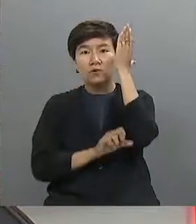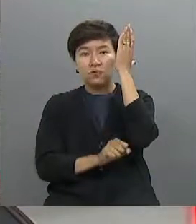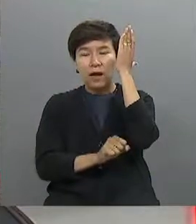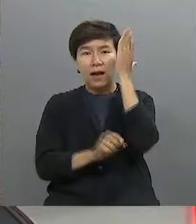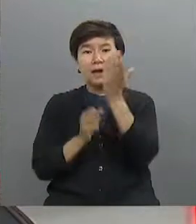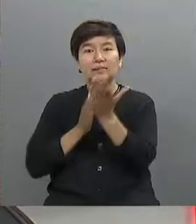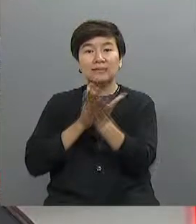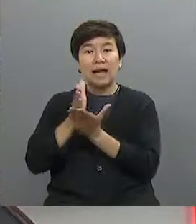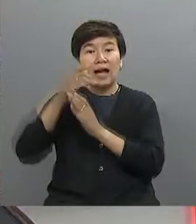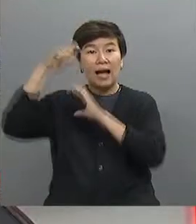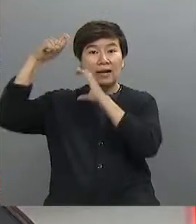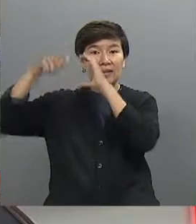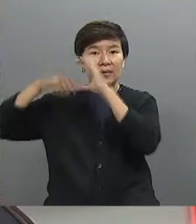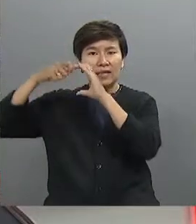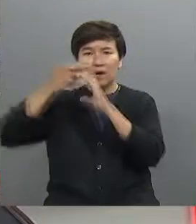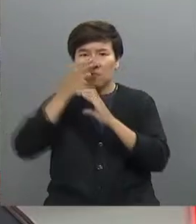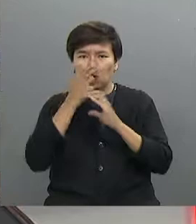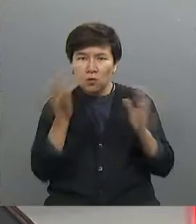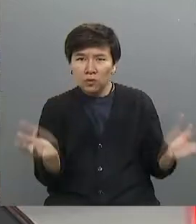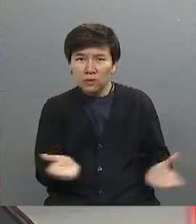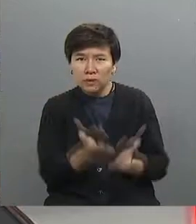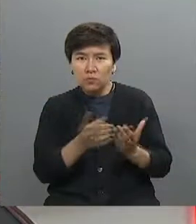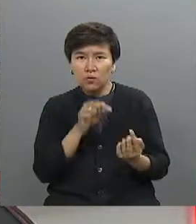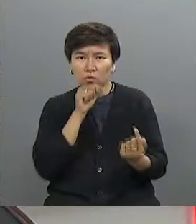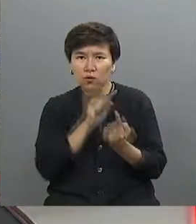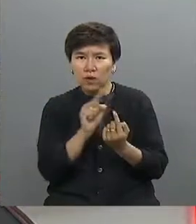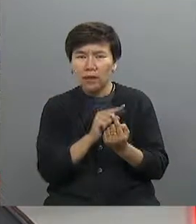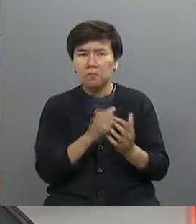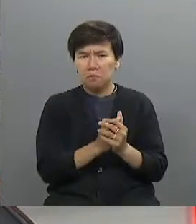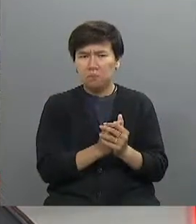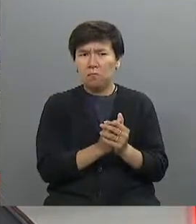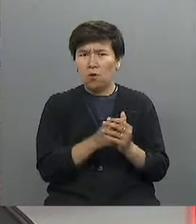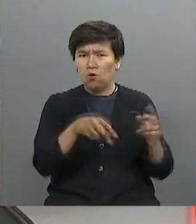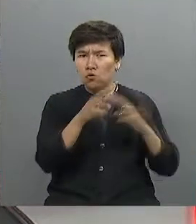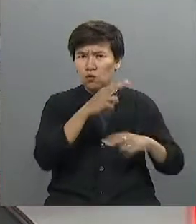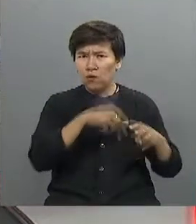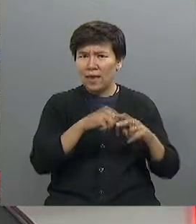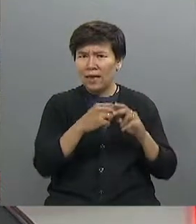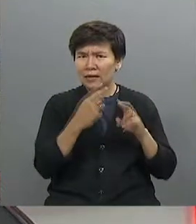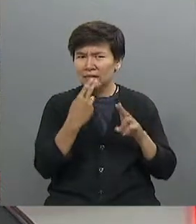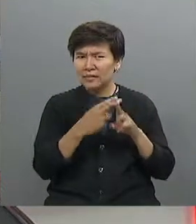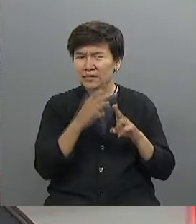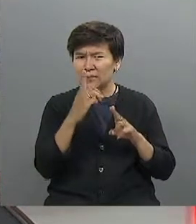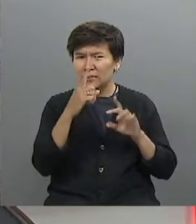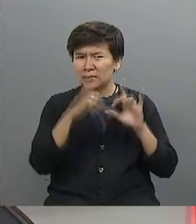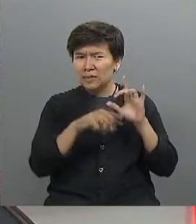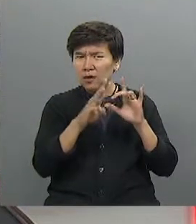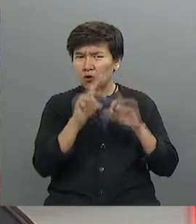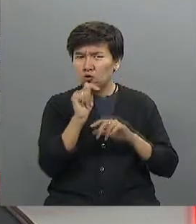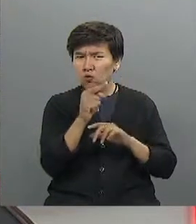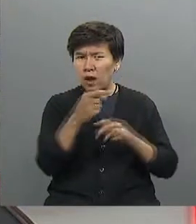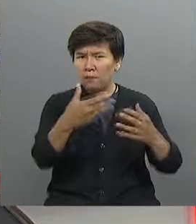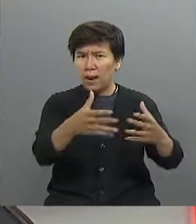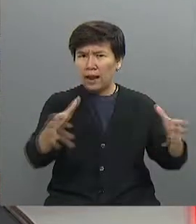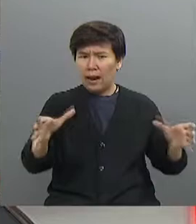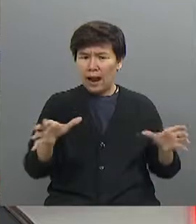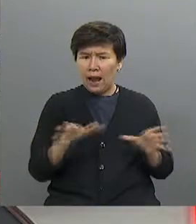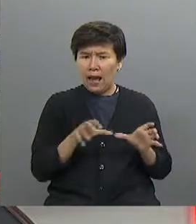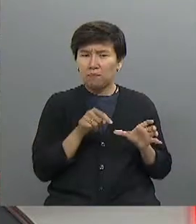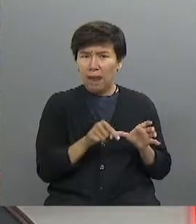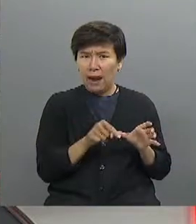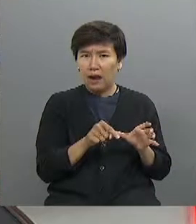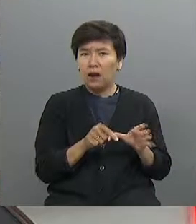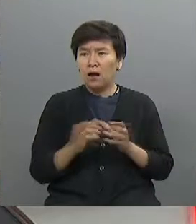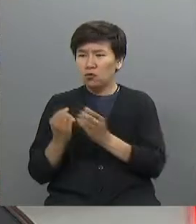ของเกษตรกรในพื้นที่ตำบลทุ่งตำเสาอำเภอหาดใหญ่จังหวัดสงขลาค่ะใช้กะละมังแทนการเลี้ยงด้วงในต้นสาคู